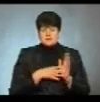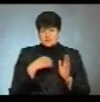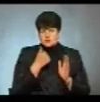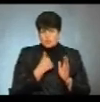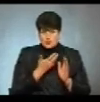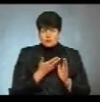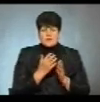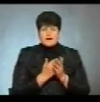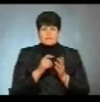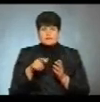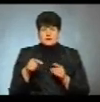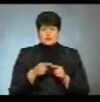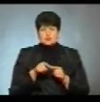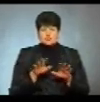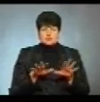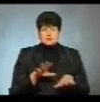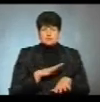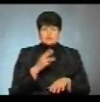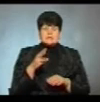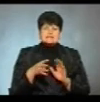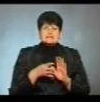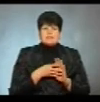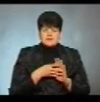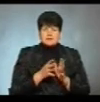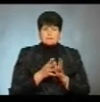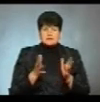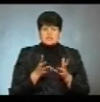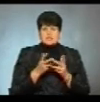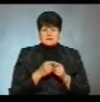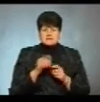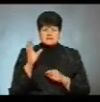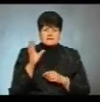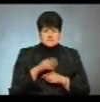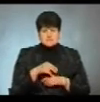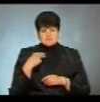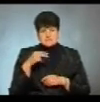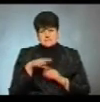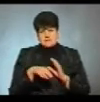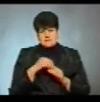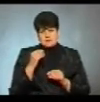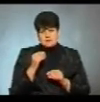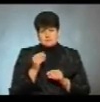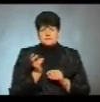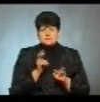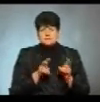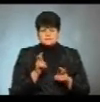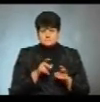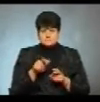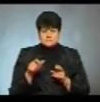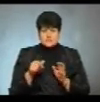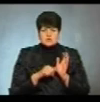року. Кандидатів на цю посаду було 39, найбільша кількість за часи всіх президентських виборів. Явка людей становила